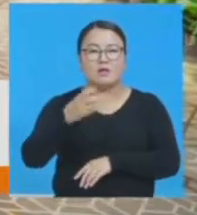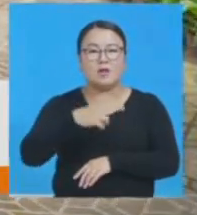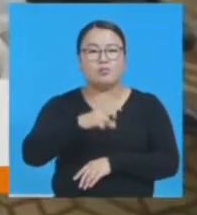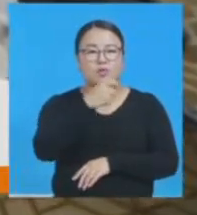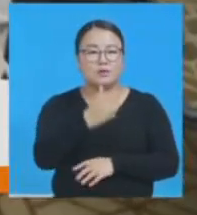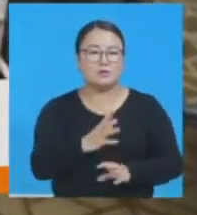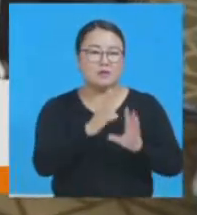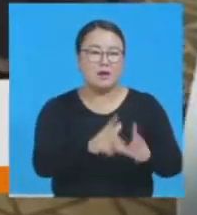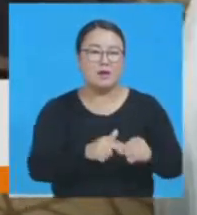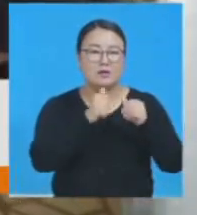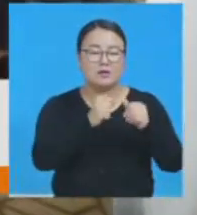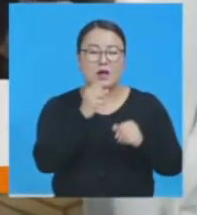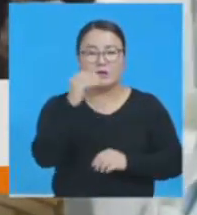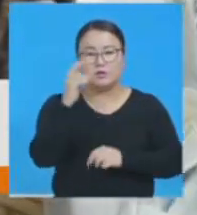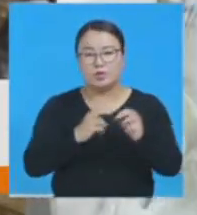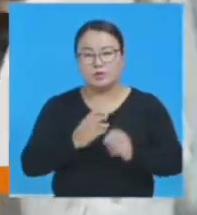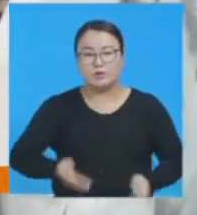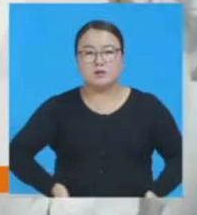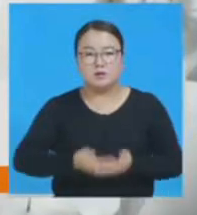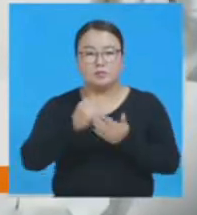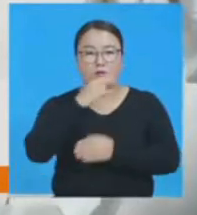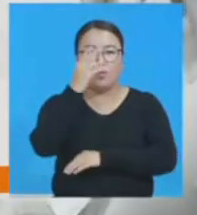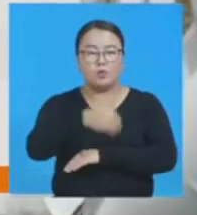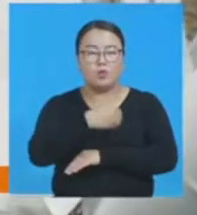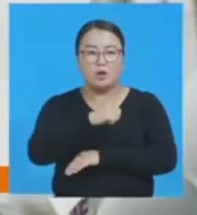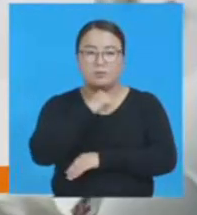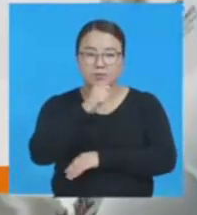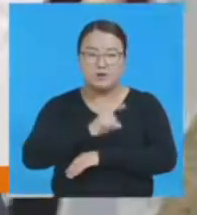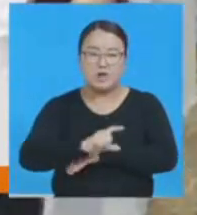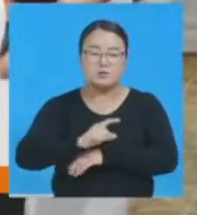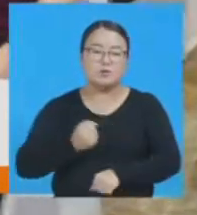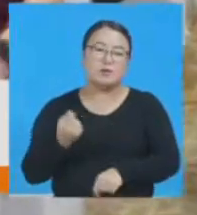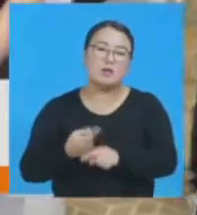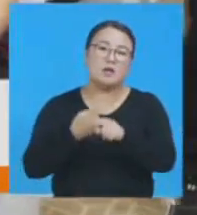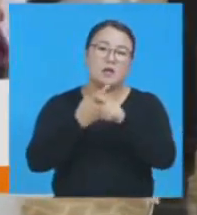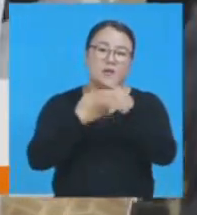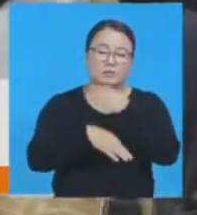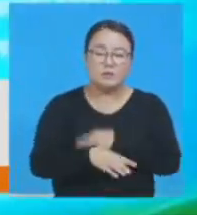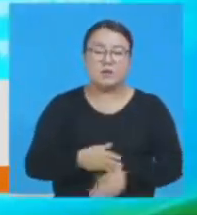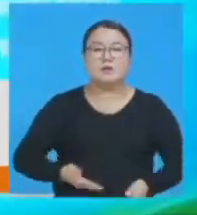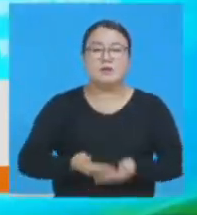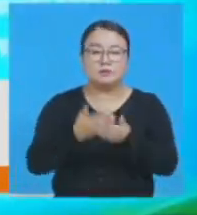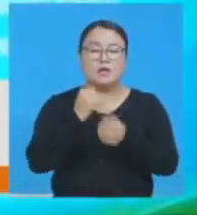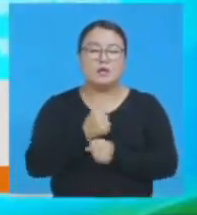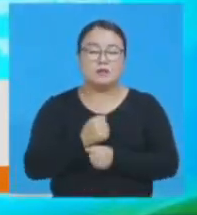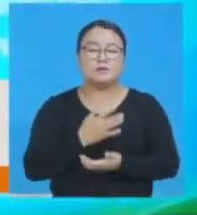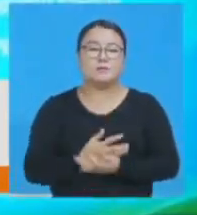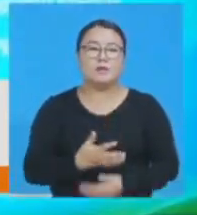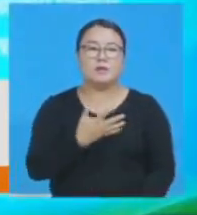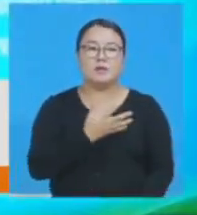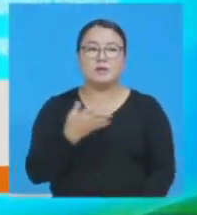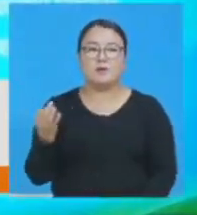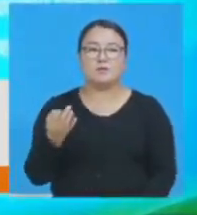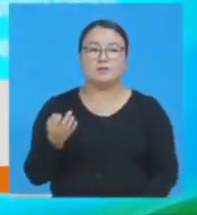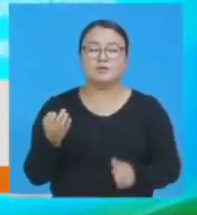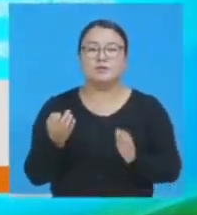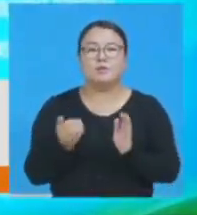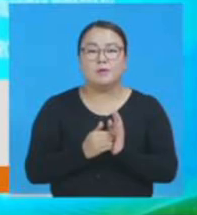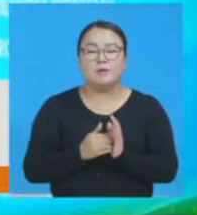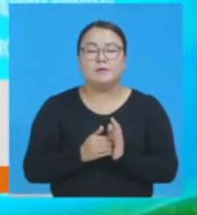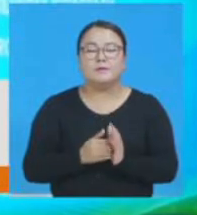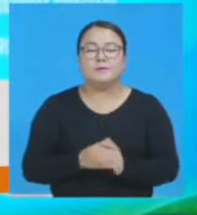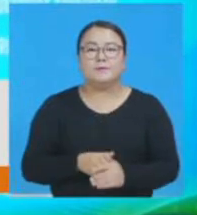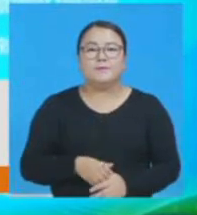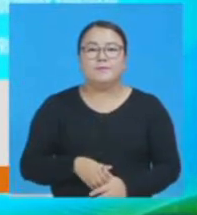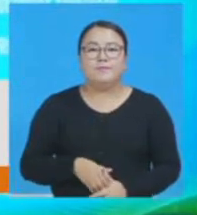аж үйлдвэрийг дэмжих, уул уурхайн бос экспортыг нэмэгдүүлэх зорилтыг дэвшүүлэн ажиллаж байна. Ер нь бол 500 сая төгрөг байдаг Монгол улсад